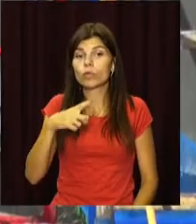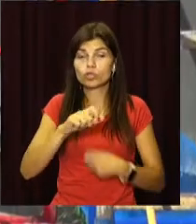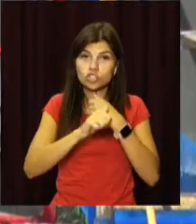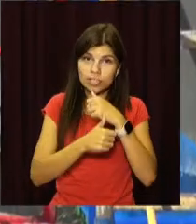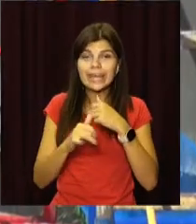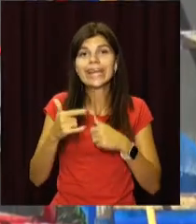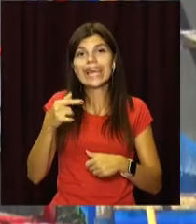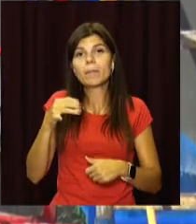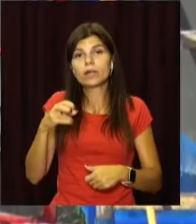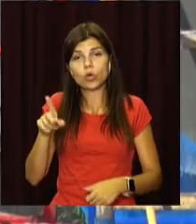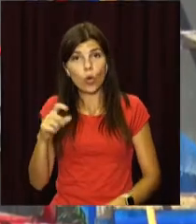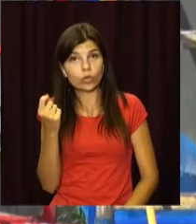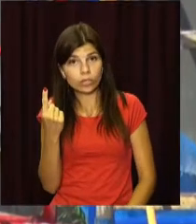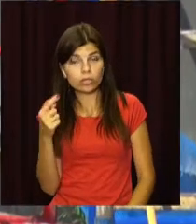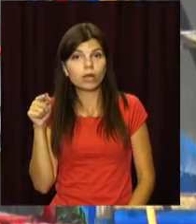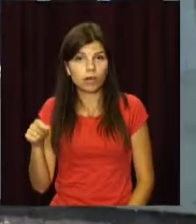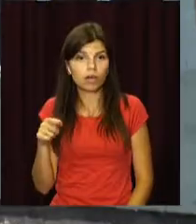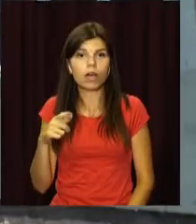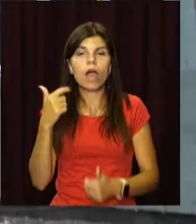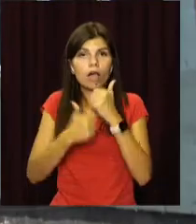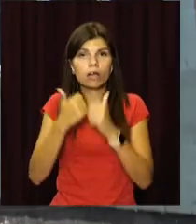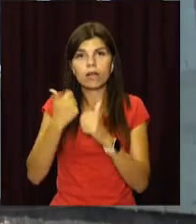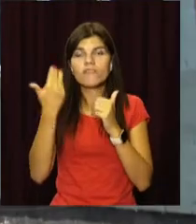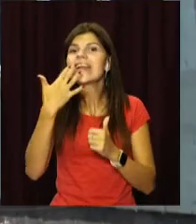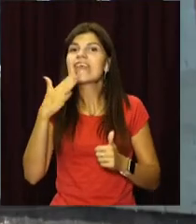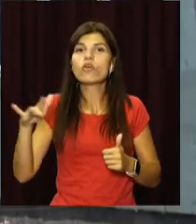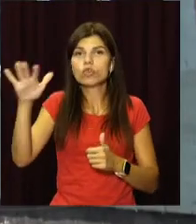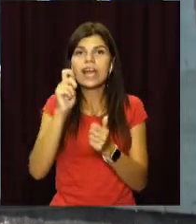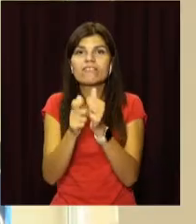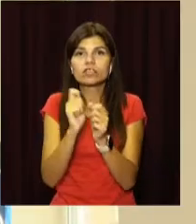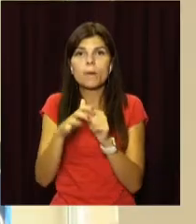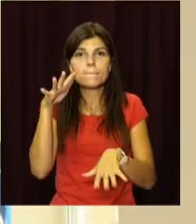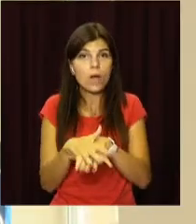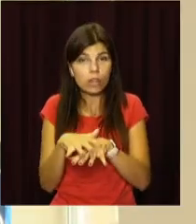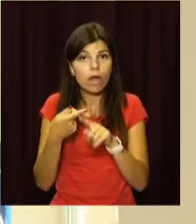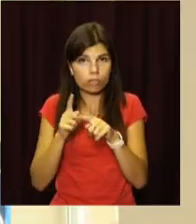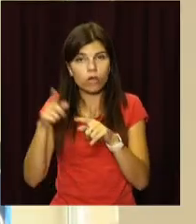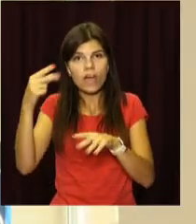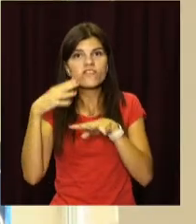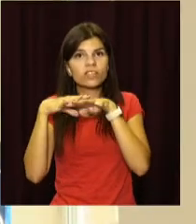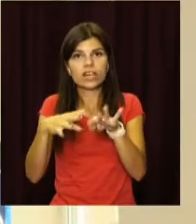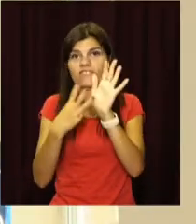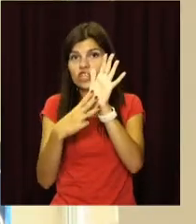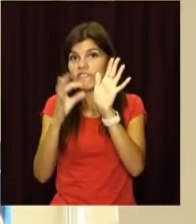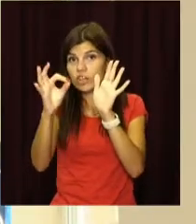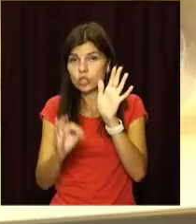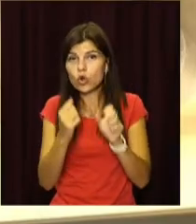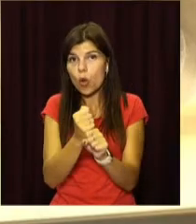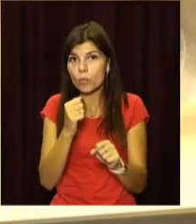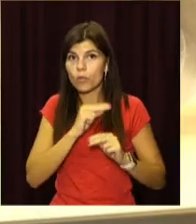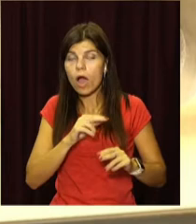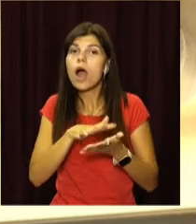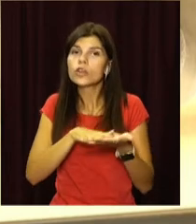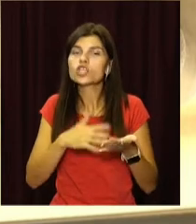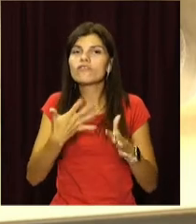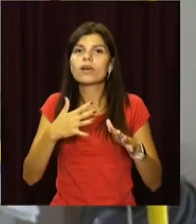гімназії номер 11 переважно за рахунок грантової програми Європейського інвестиційного банку. Він фінансує 80% робіт, решта –